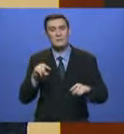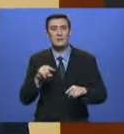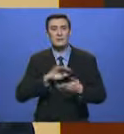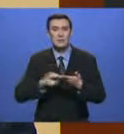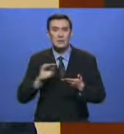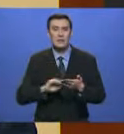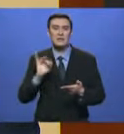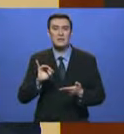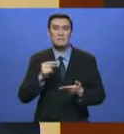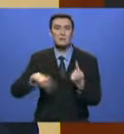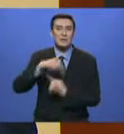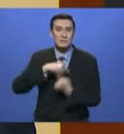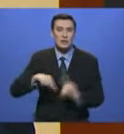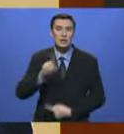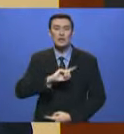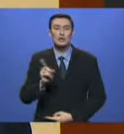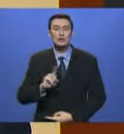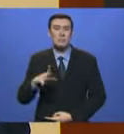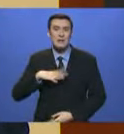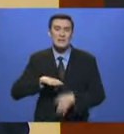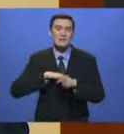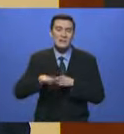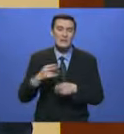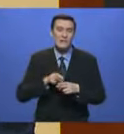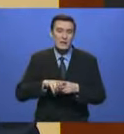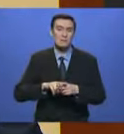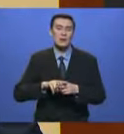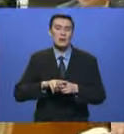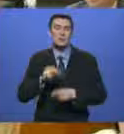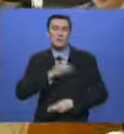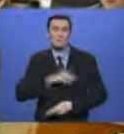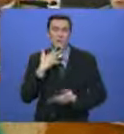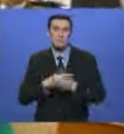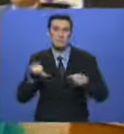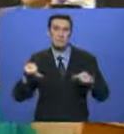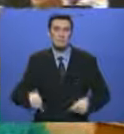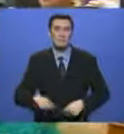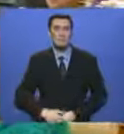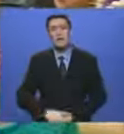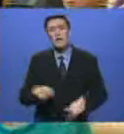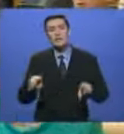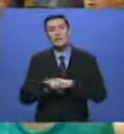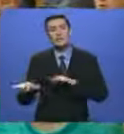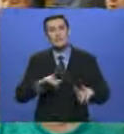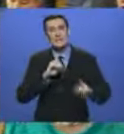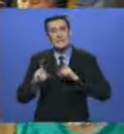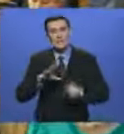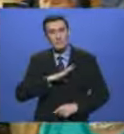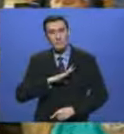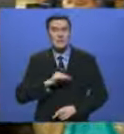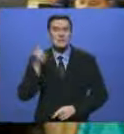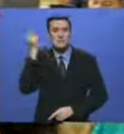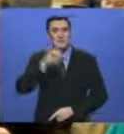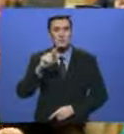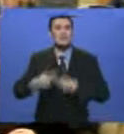изобретателей, предпринимателей, чтобы они смогли реализовать в этом плане свои права. Также в ходе заседания стало известно, что